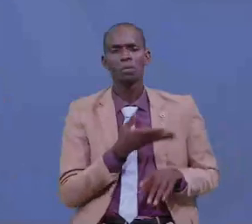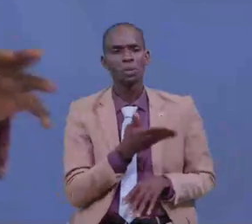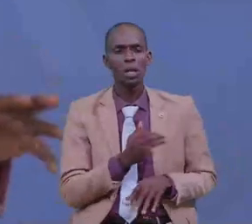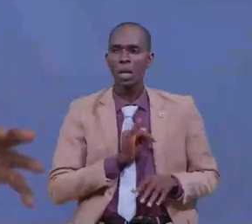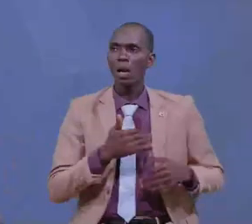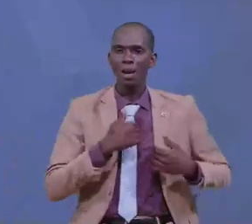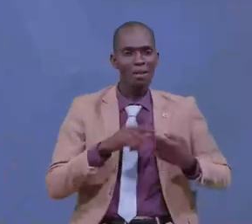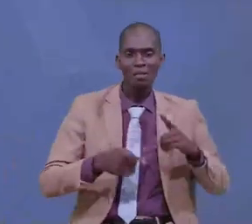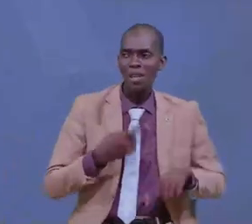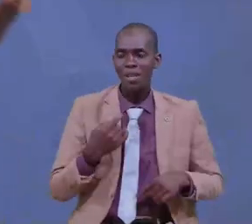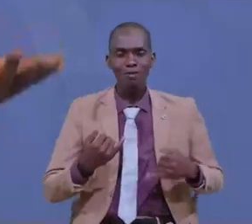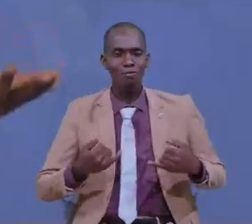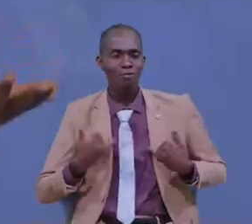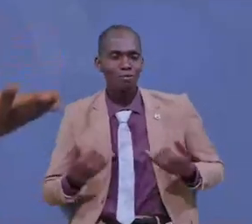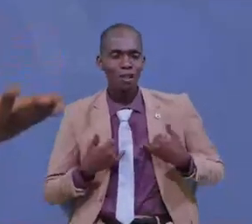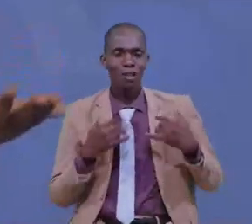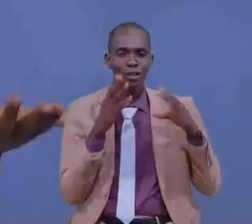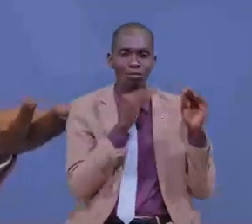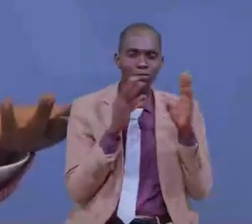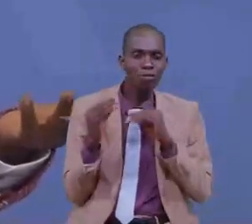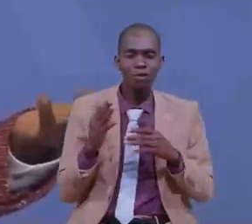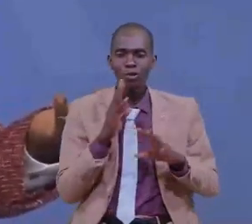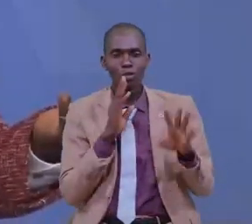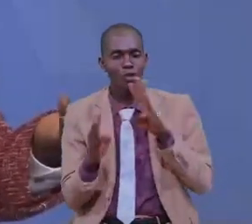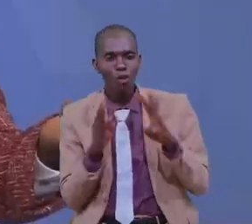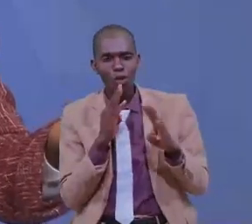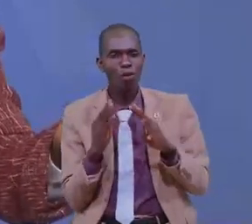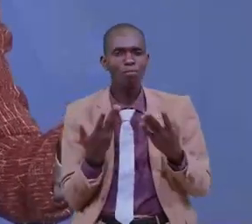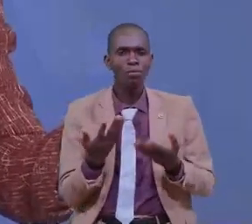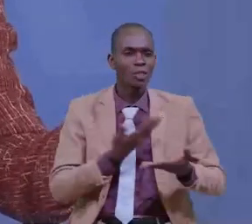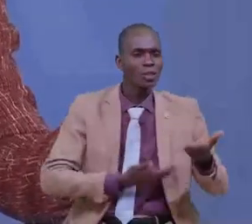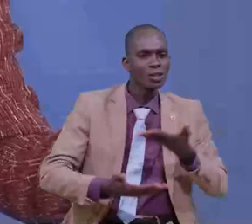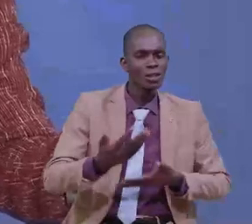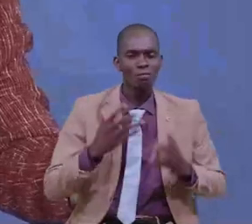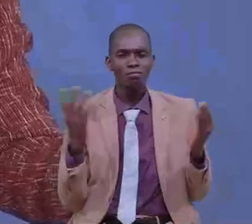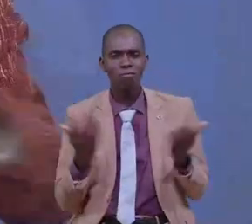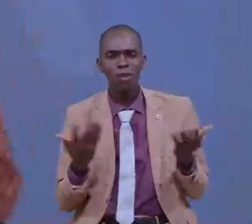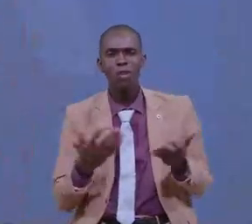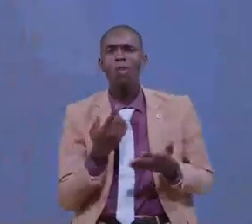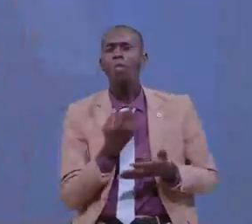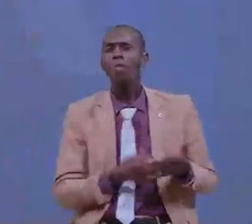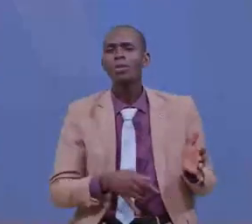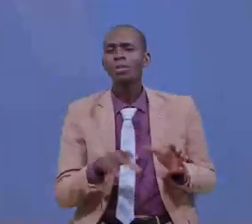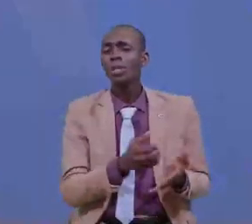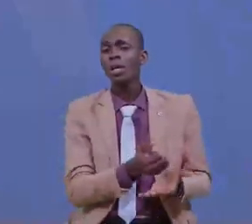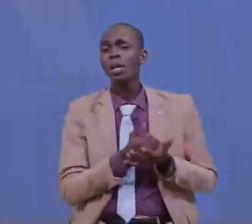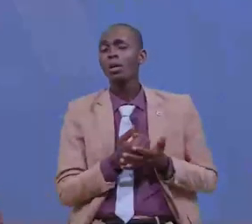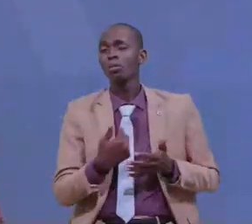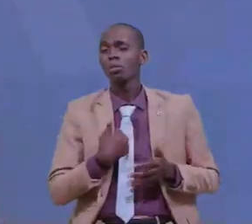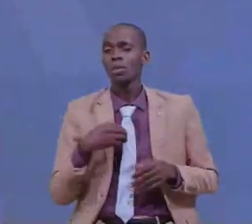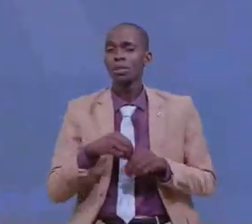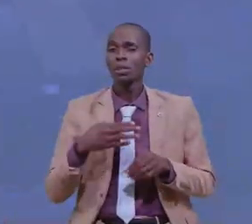comme résultat? Oh, avec les amis, je bavarde. Qu'est-ce que cela donne? Ah, mais mon examen